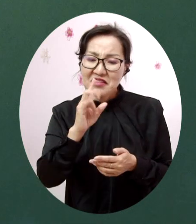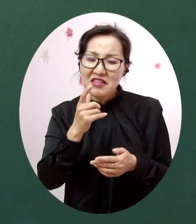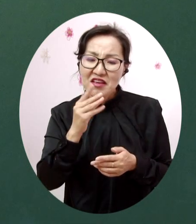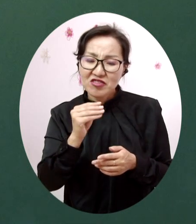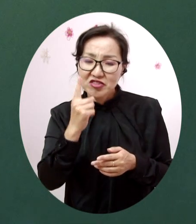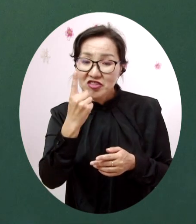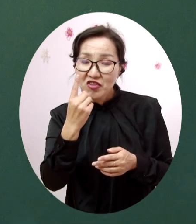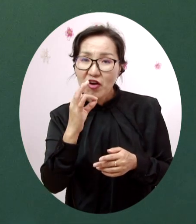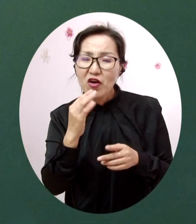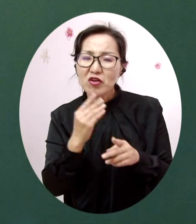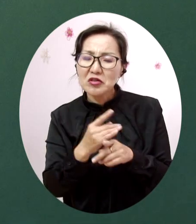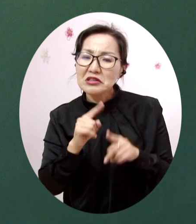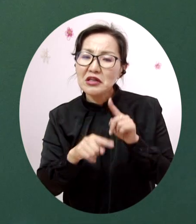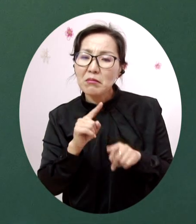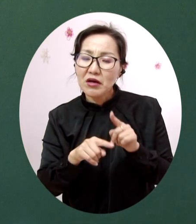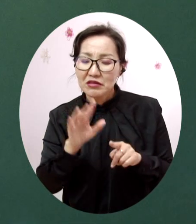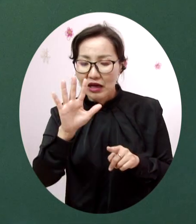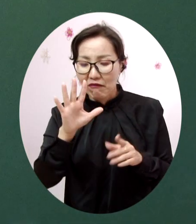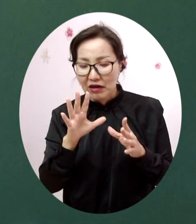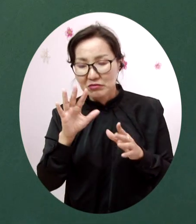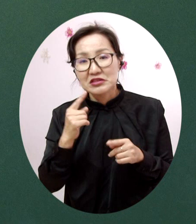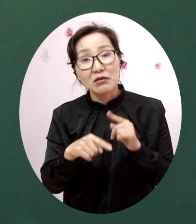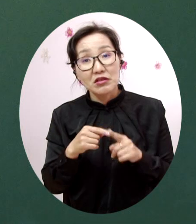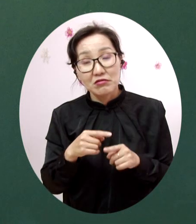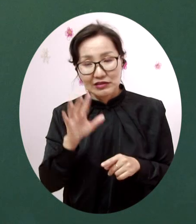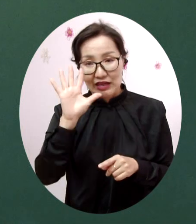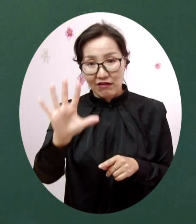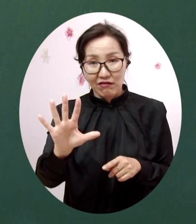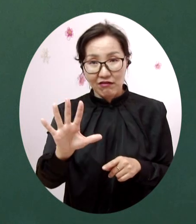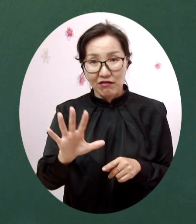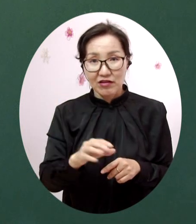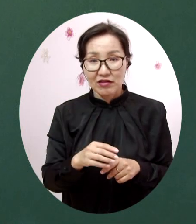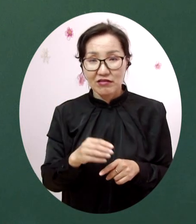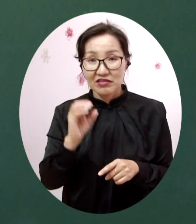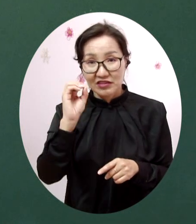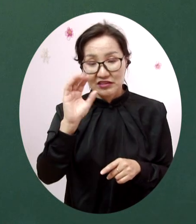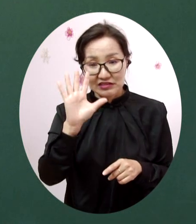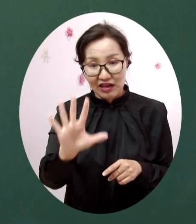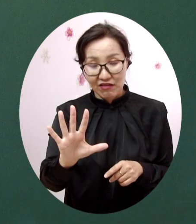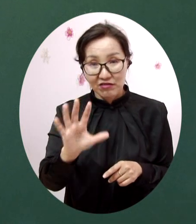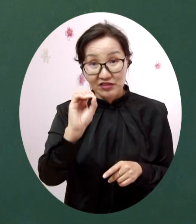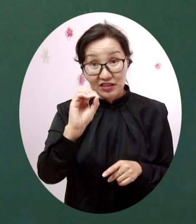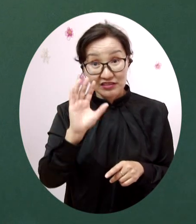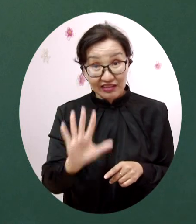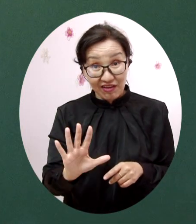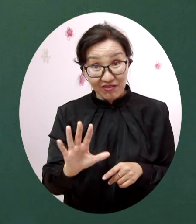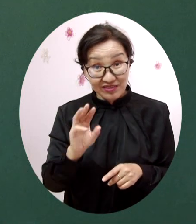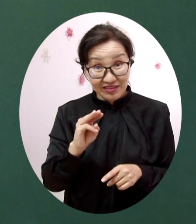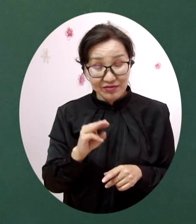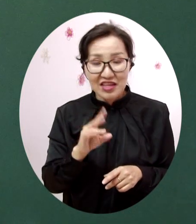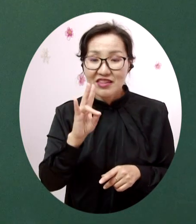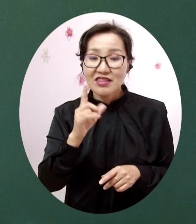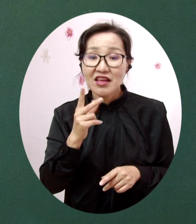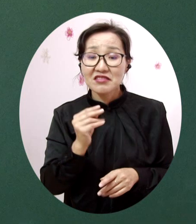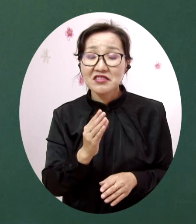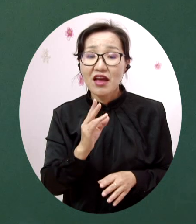нэгжийн орон дээр ямар зүй тогтол ажиглагдж байна? За 5 тиг, 5 тиг гих мэтчлэн